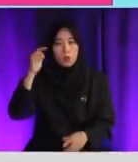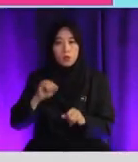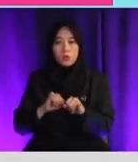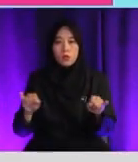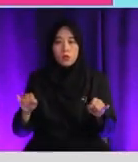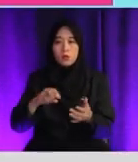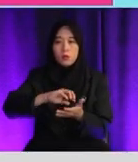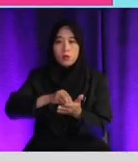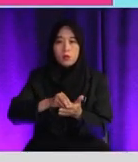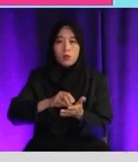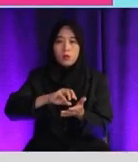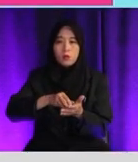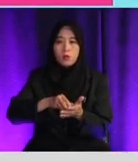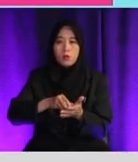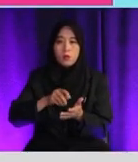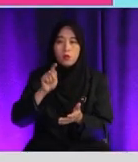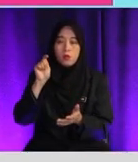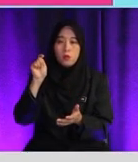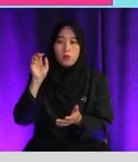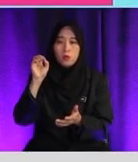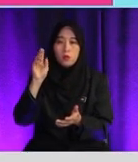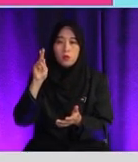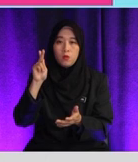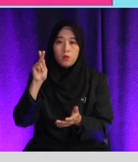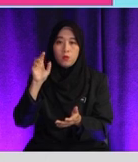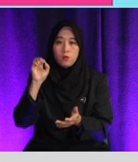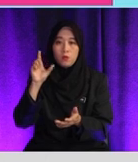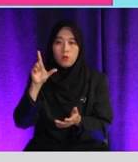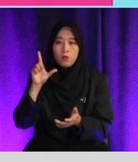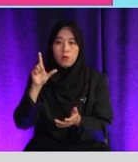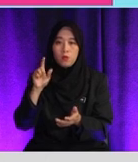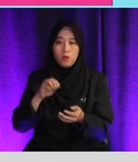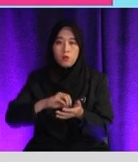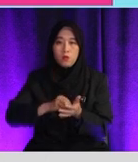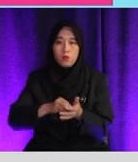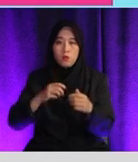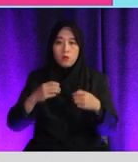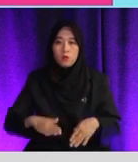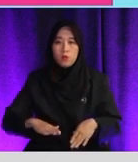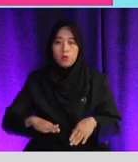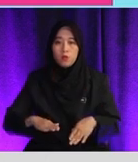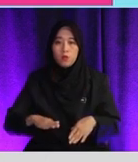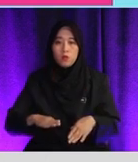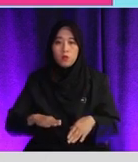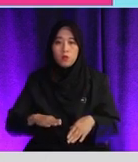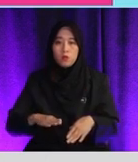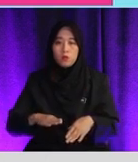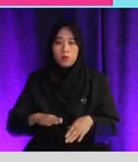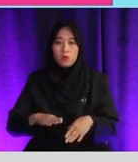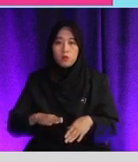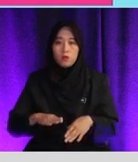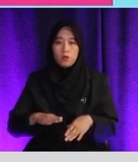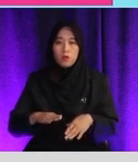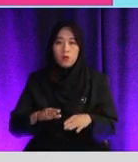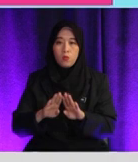suis togel ataupun suis togol. Okey. Okey, kemudian suis tekan buka. Dan yang ketiga adalah suis tekan tutup.